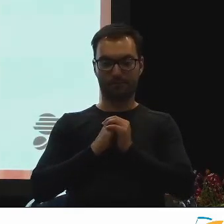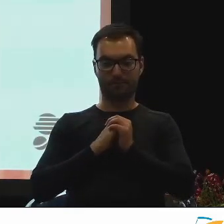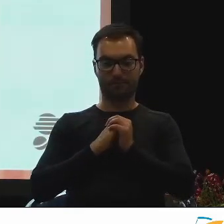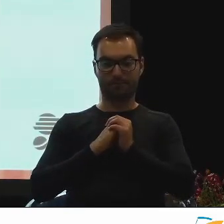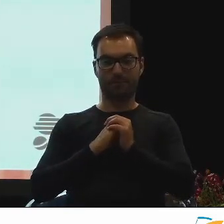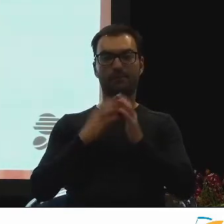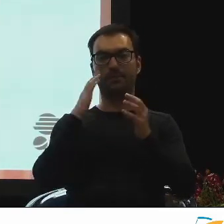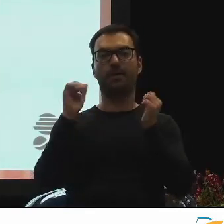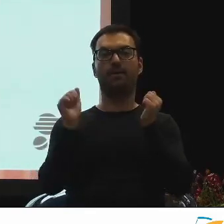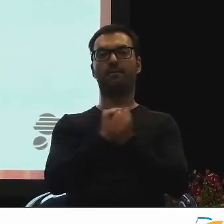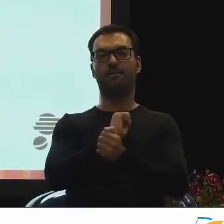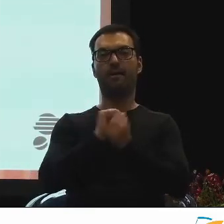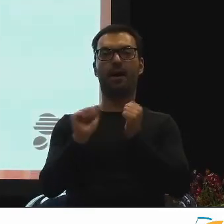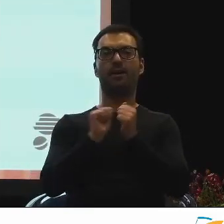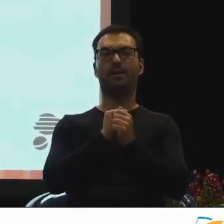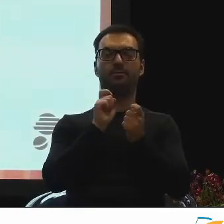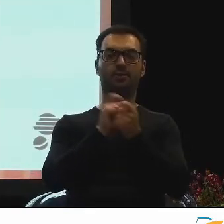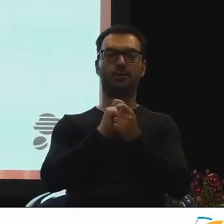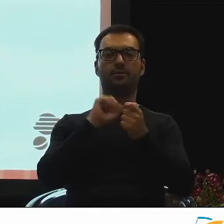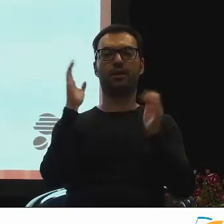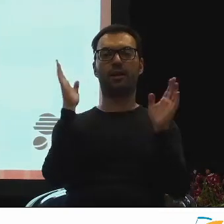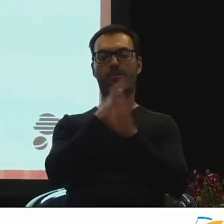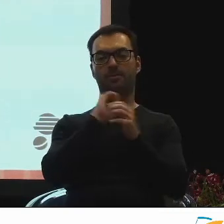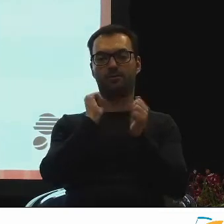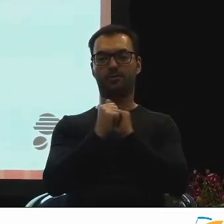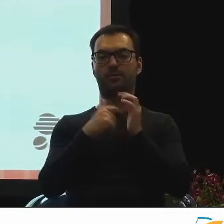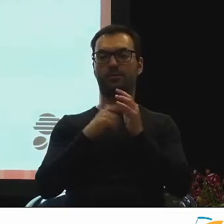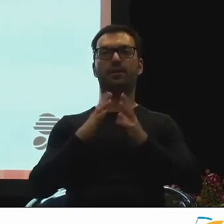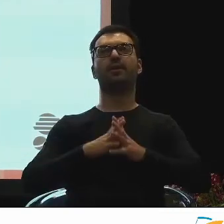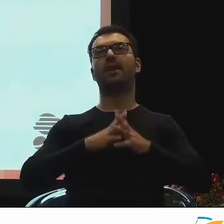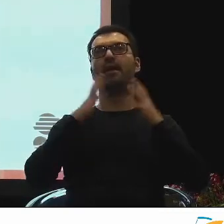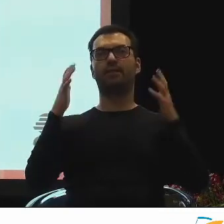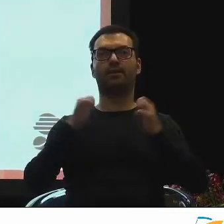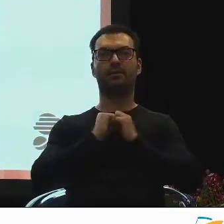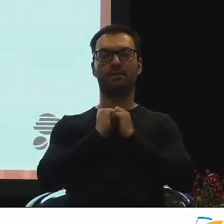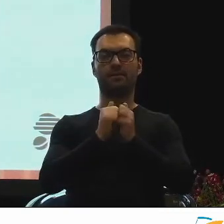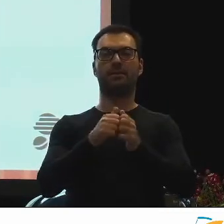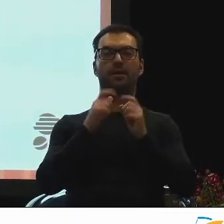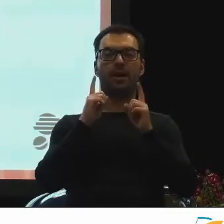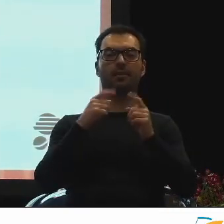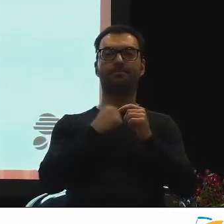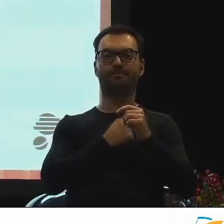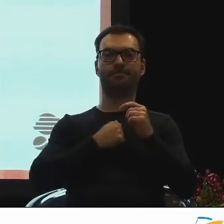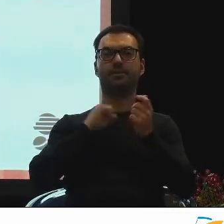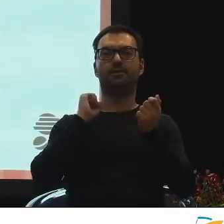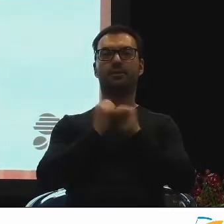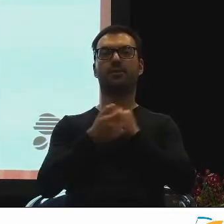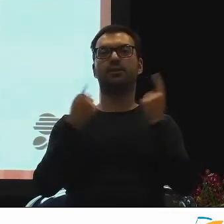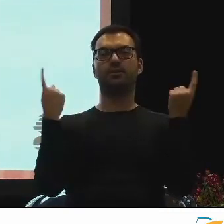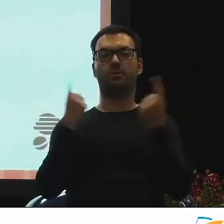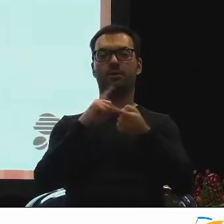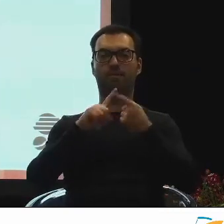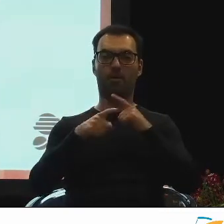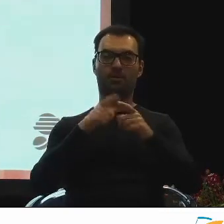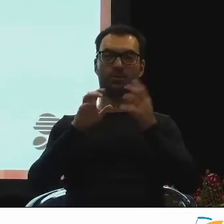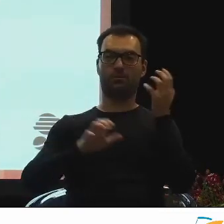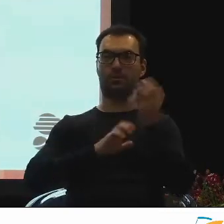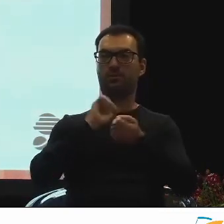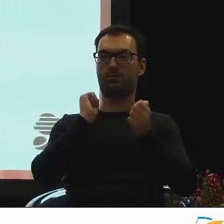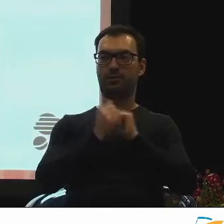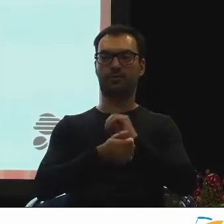nie ulega wątpliwości, że walka ze zmianą klimatu to jest nasze jedno z największych wyzwań. Natomiast no niestety zmieniła się sytuacja geopolityczna